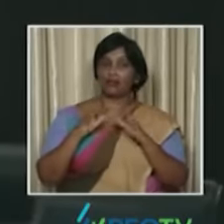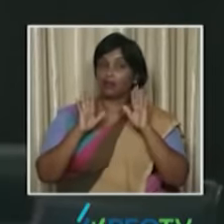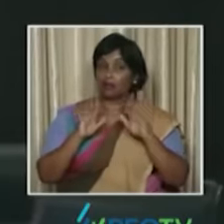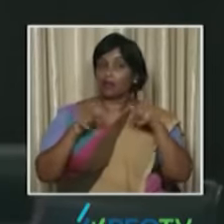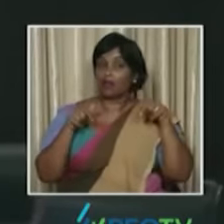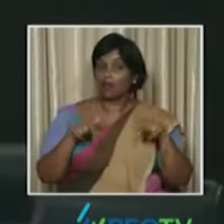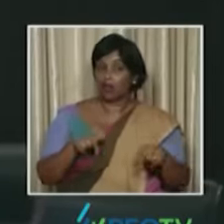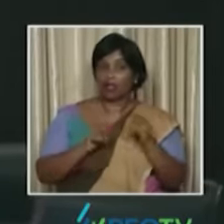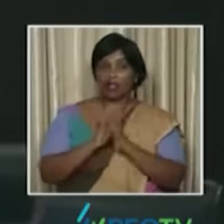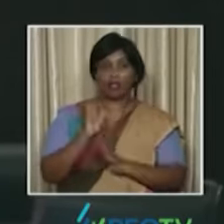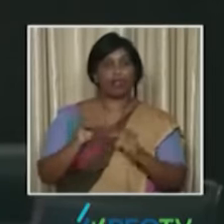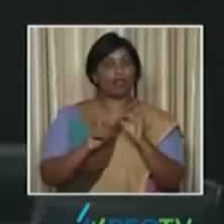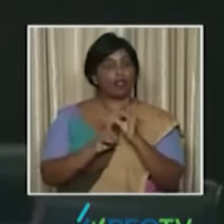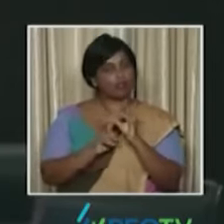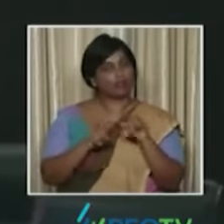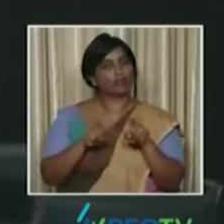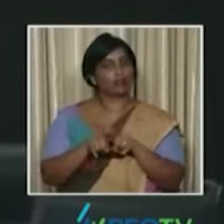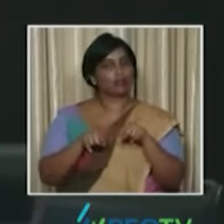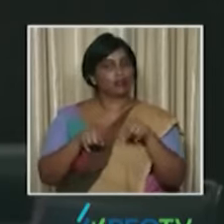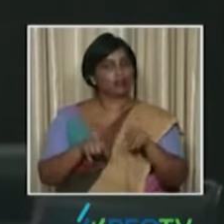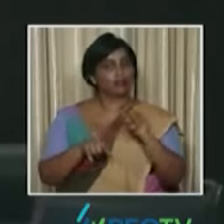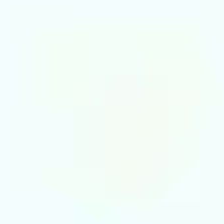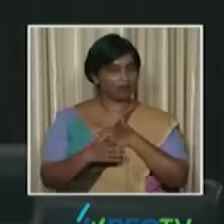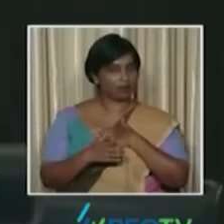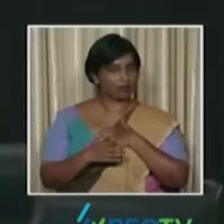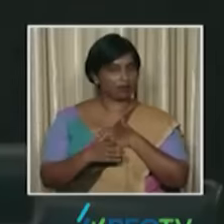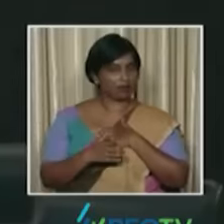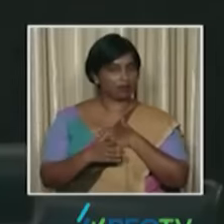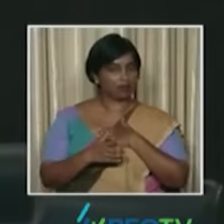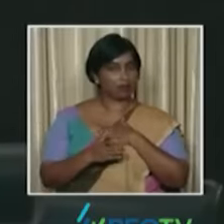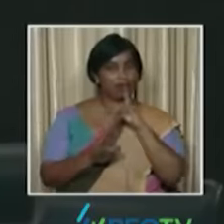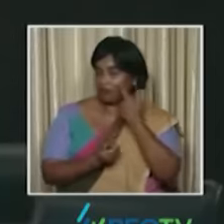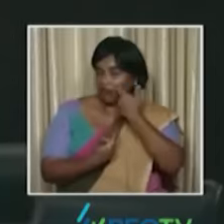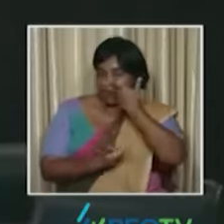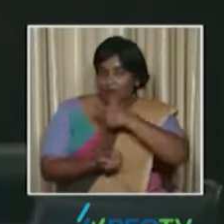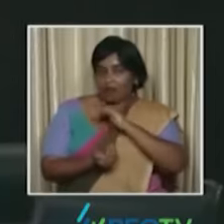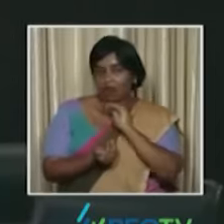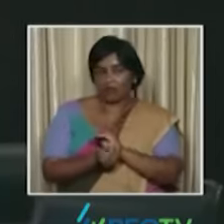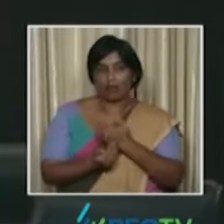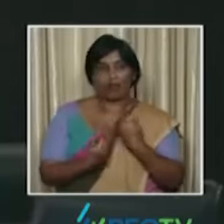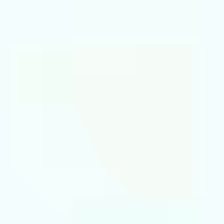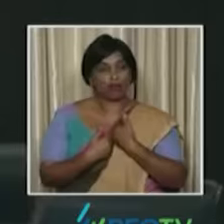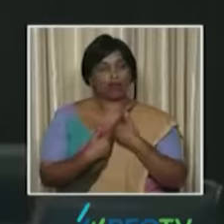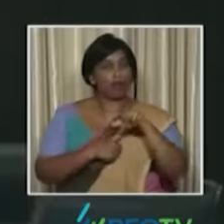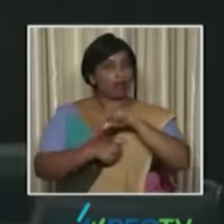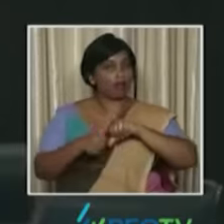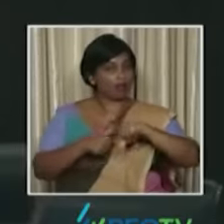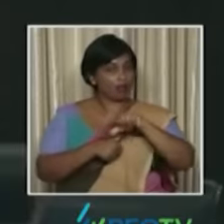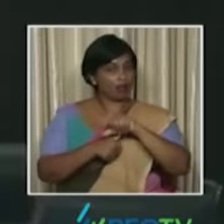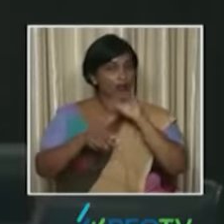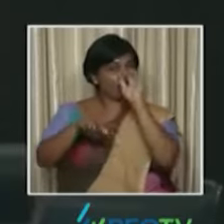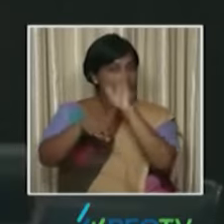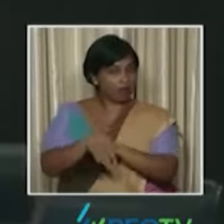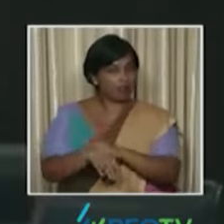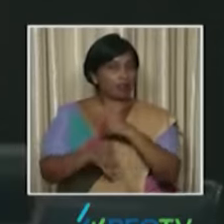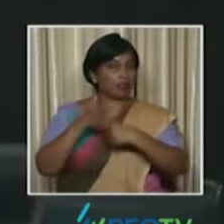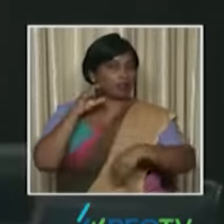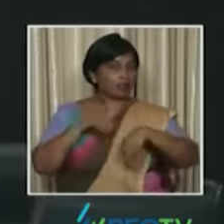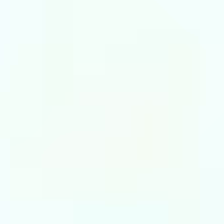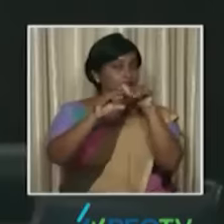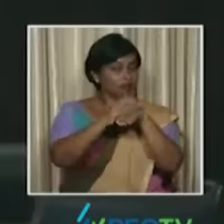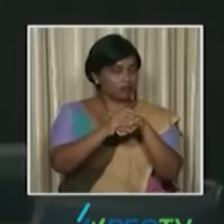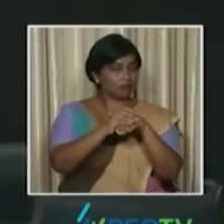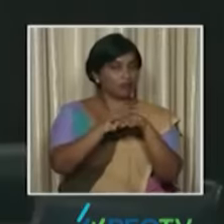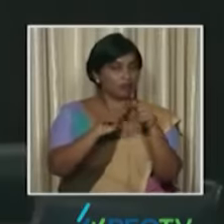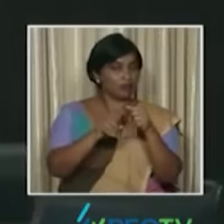අද ඇමතිවරයෙක් විදියට මේ 30 ඇතුළේ ඉන්න මගේ ආරක්ෂාව සහ මගේ ආයතනය වටලන්න දේශපාලනික මැදිහත්